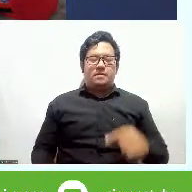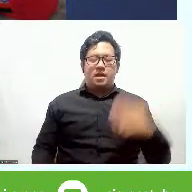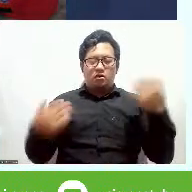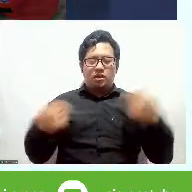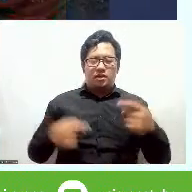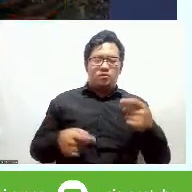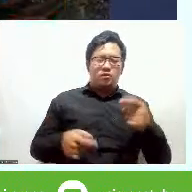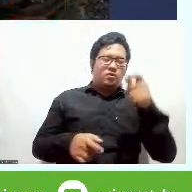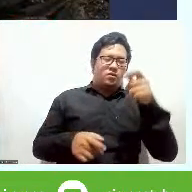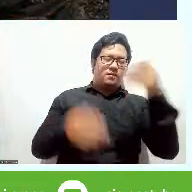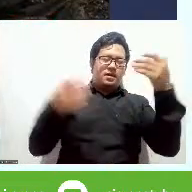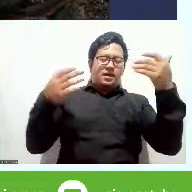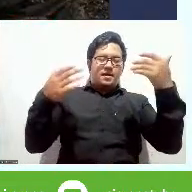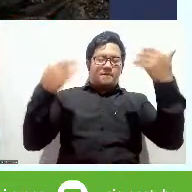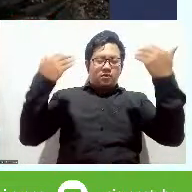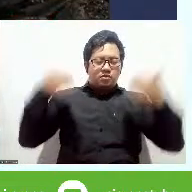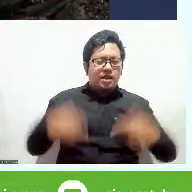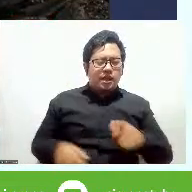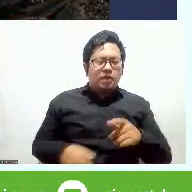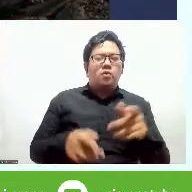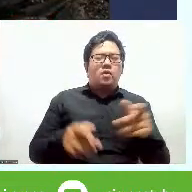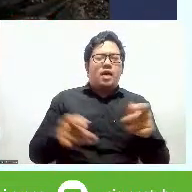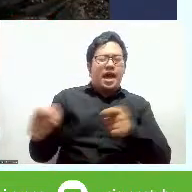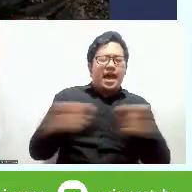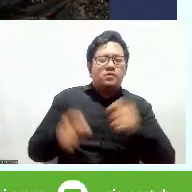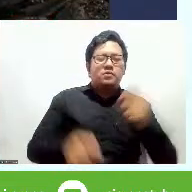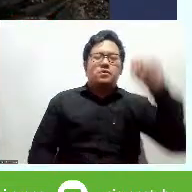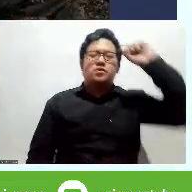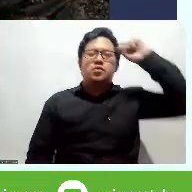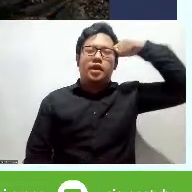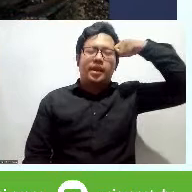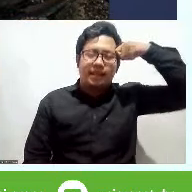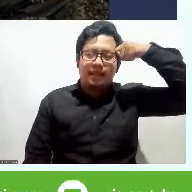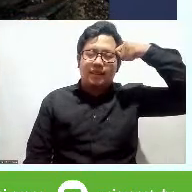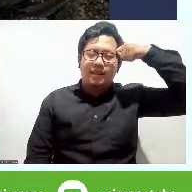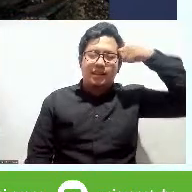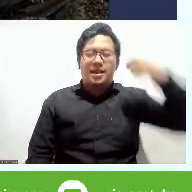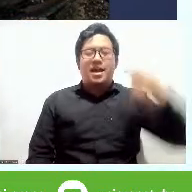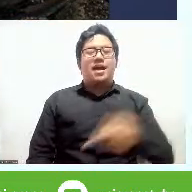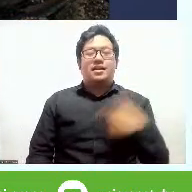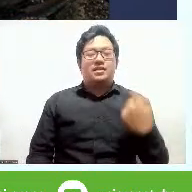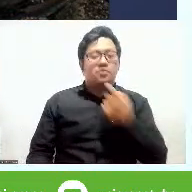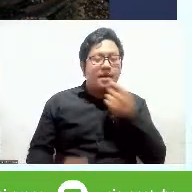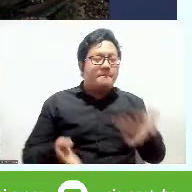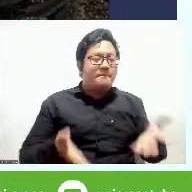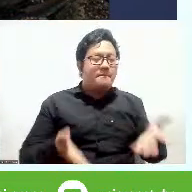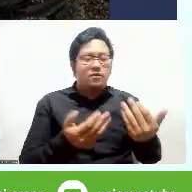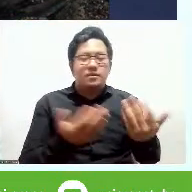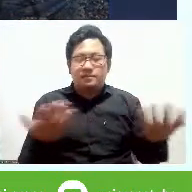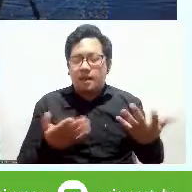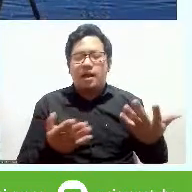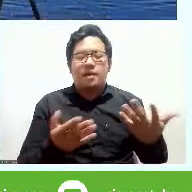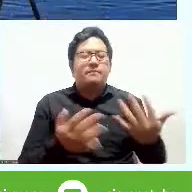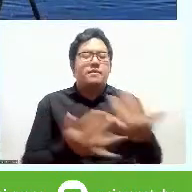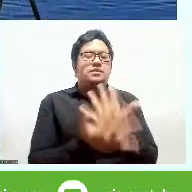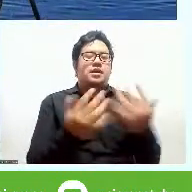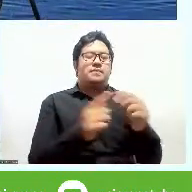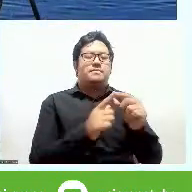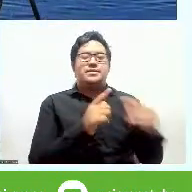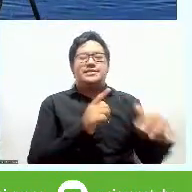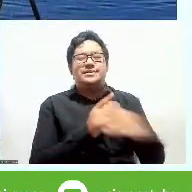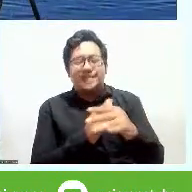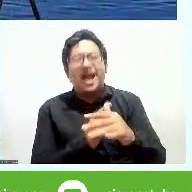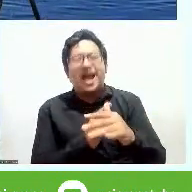kita yang kita coba bangun dengan masyarakat pesisir jadi adalah kita ajak mereka untuk kemudian